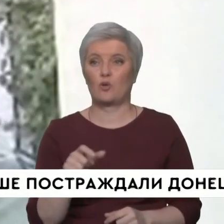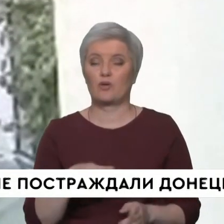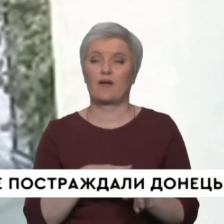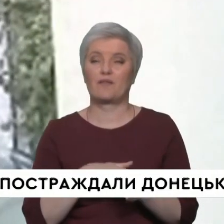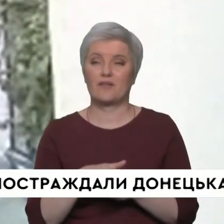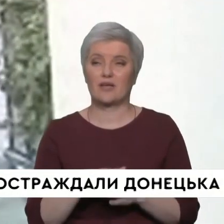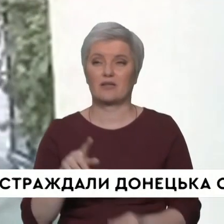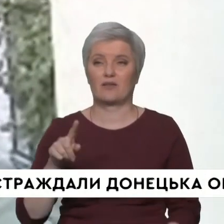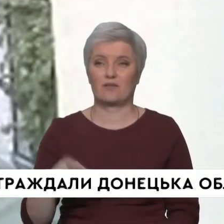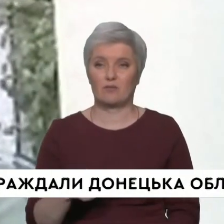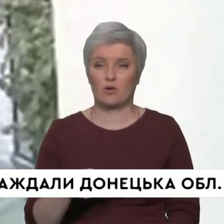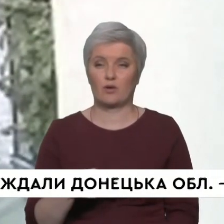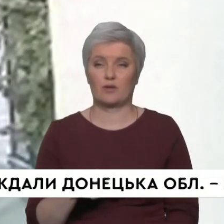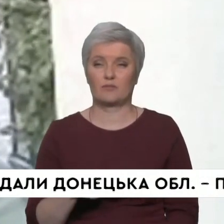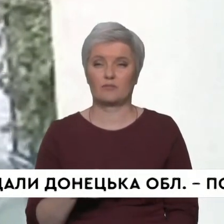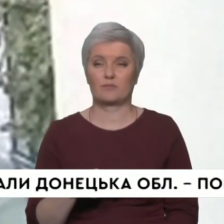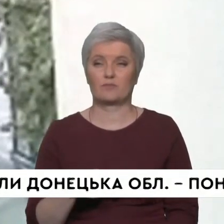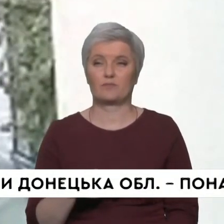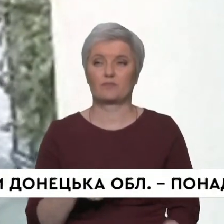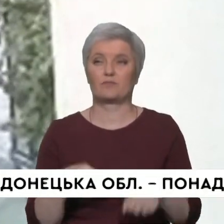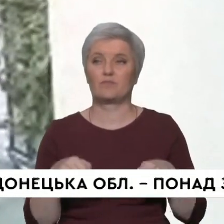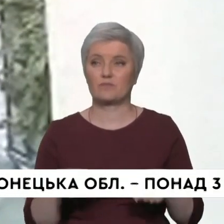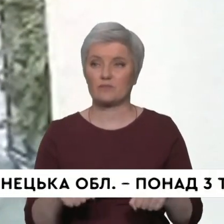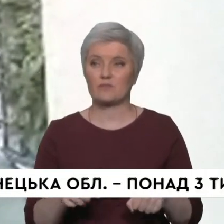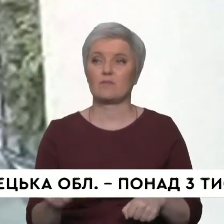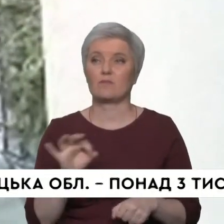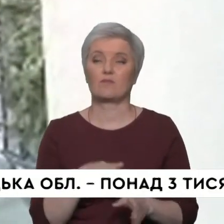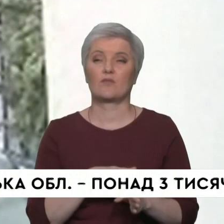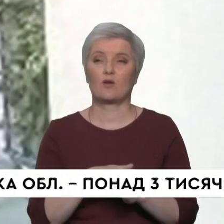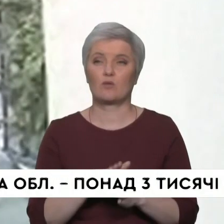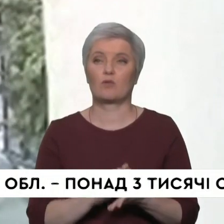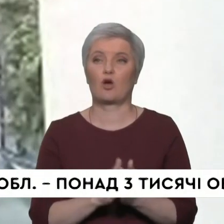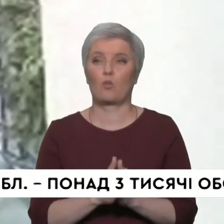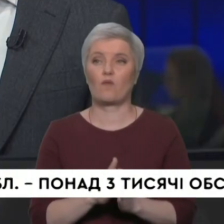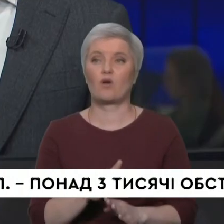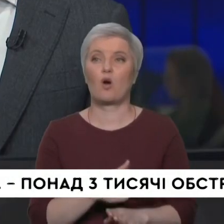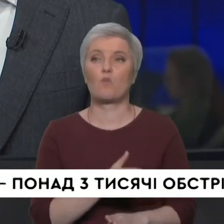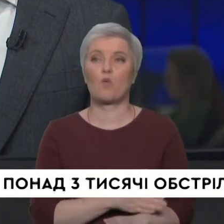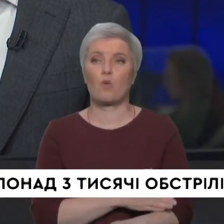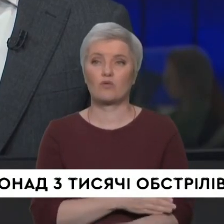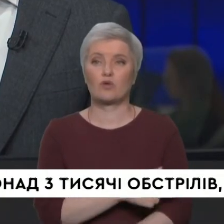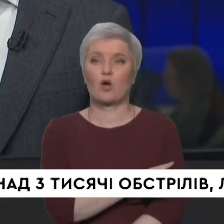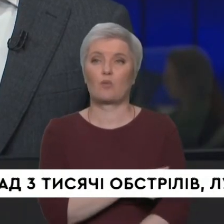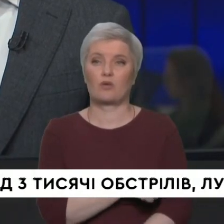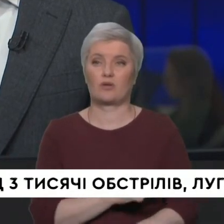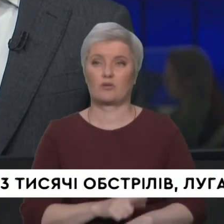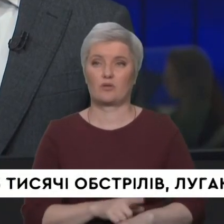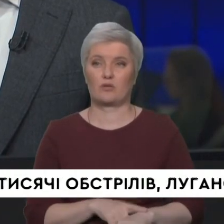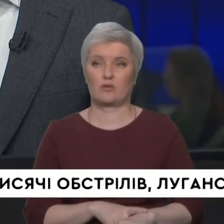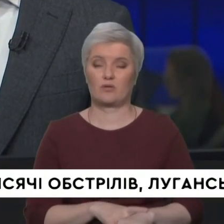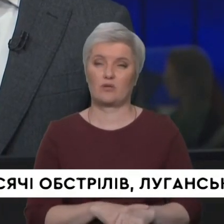виконали вимоги влади щодо дотримання умов подовженої комендантської години.